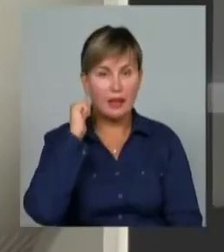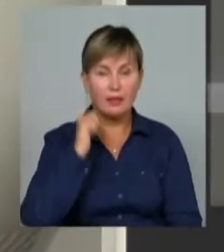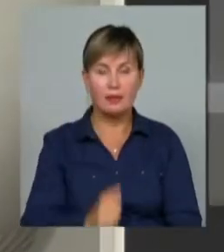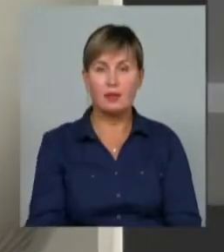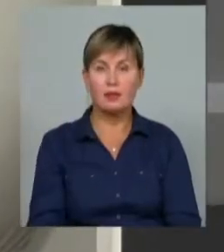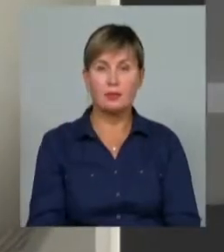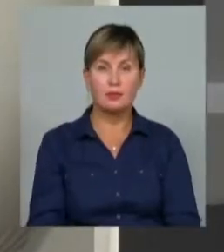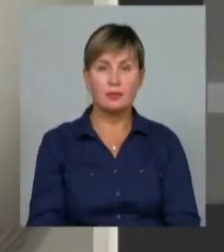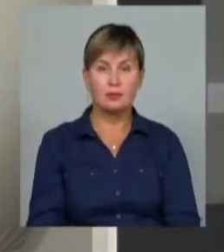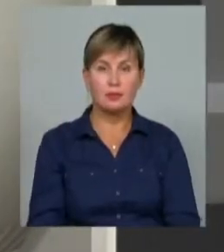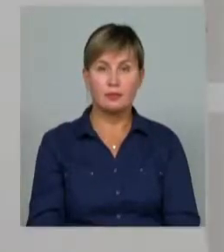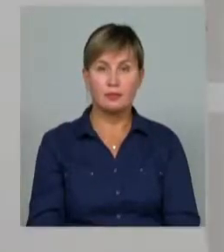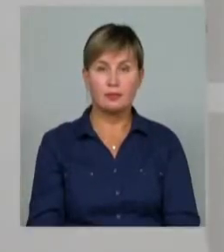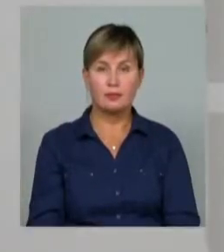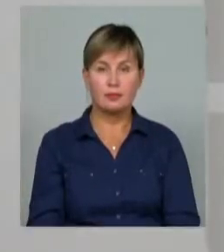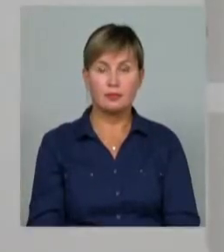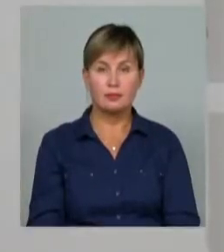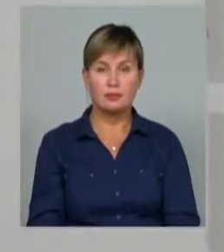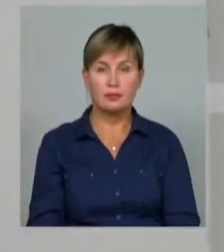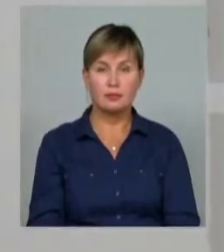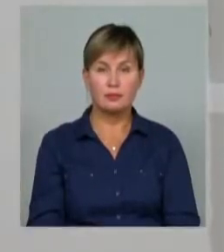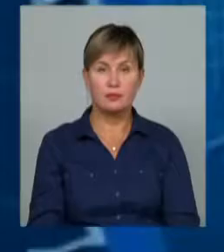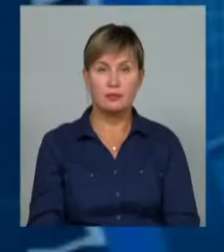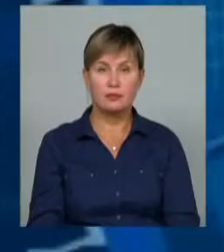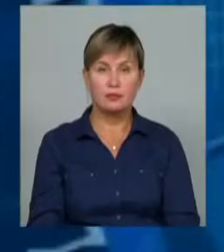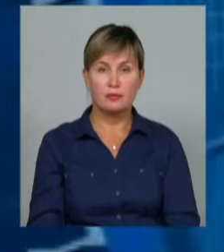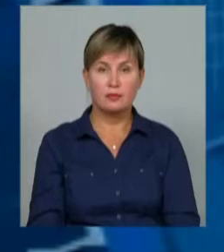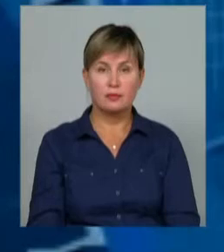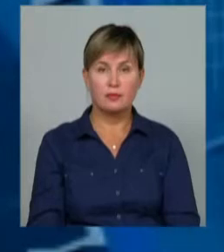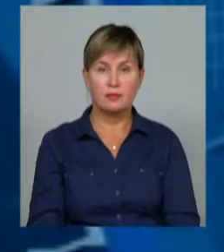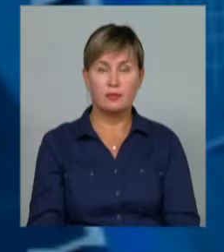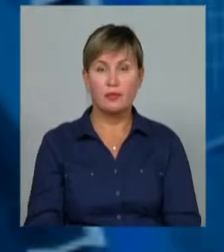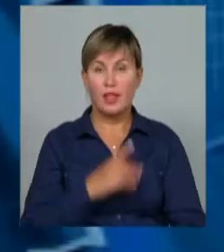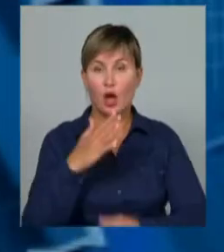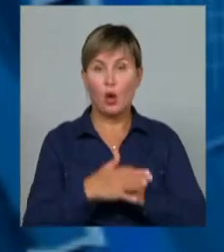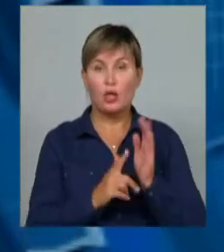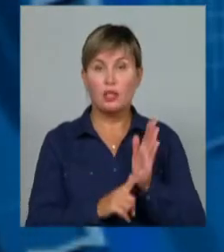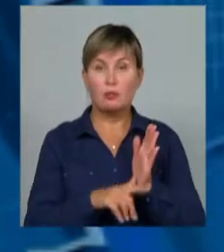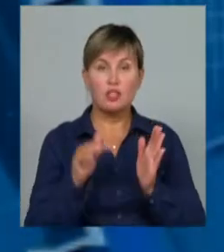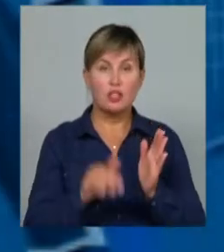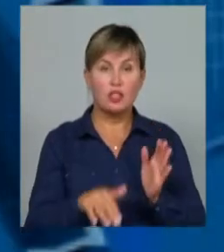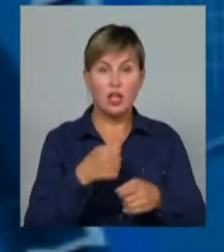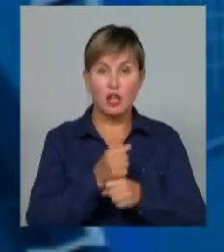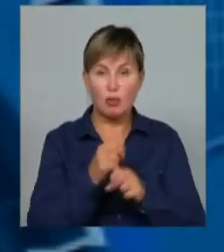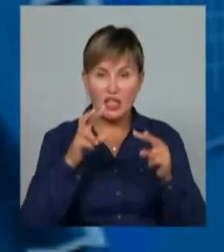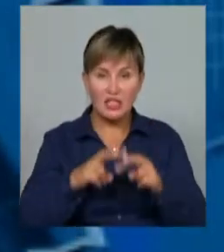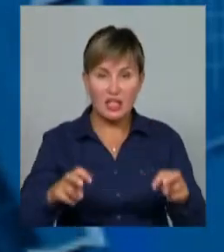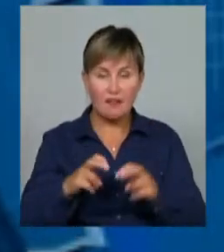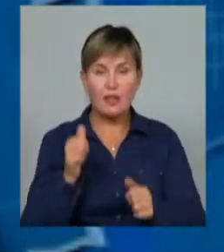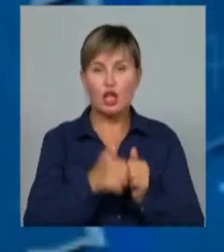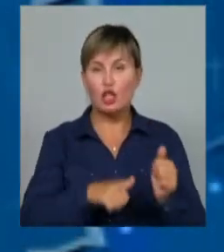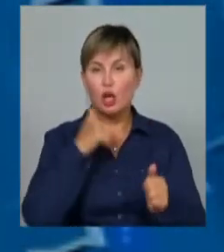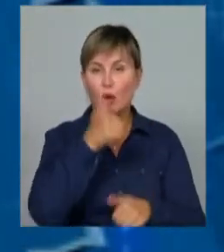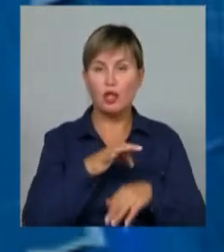Нураш, Айолым Кольжигет, Ескендер Тогуспаев, телеканал Алматы. Около 70 тысяч лабораторных исследований